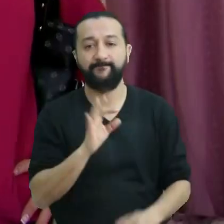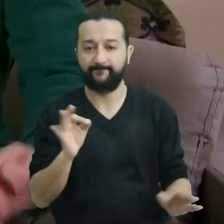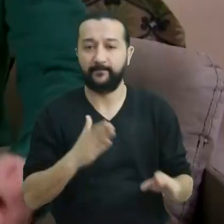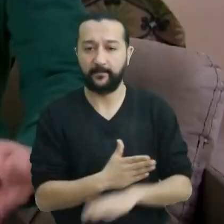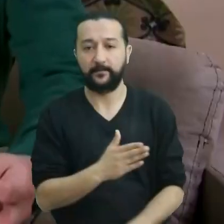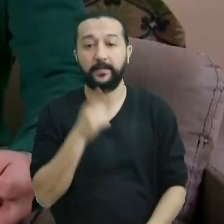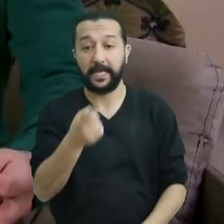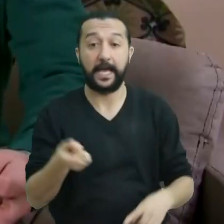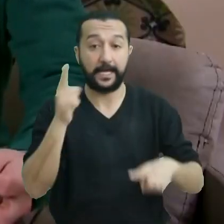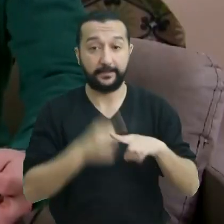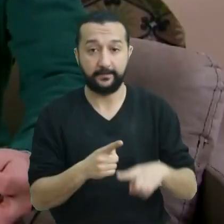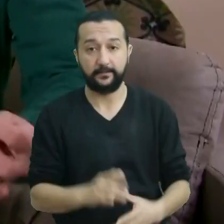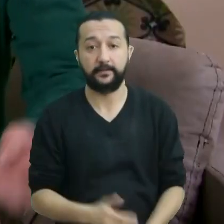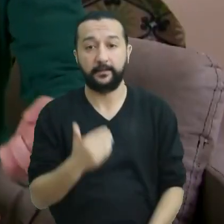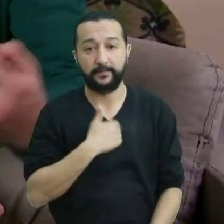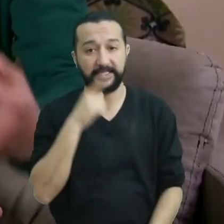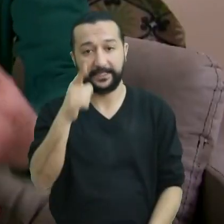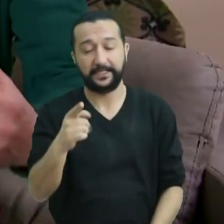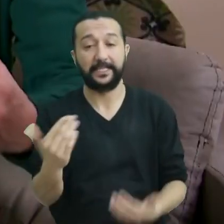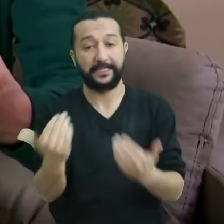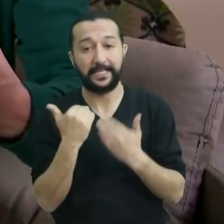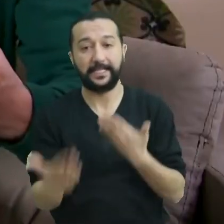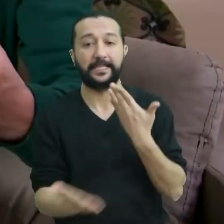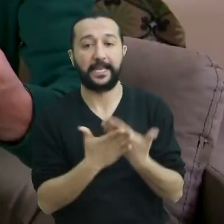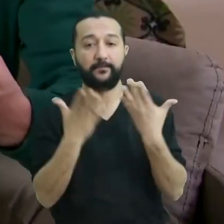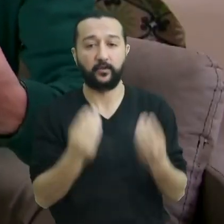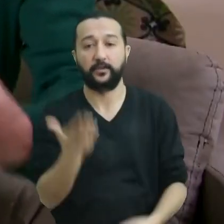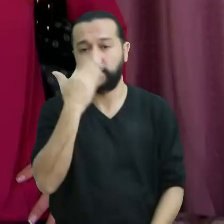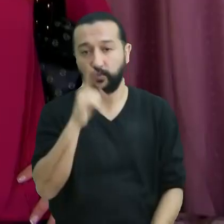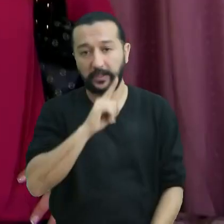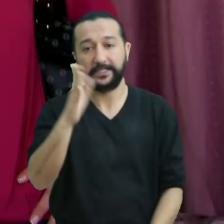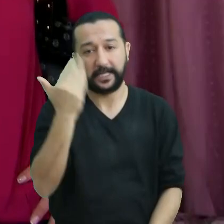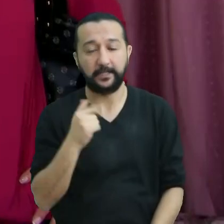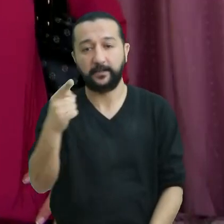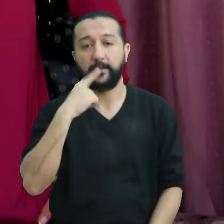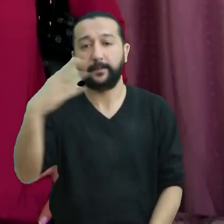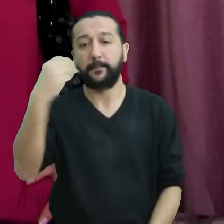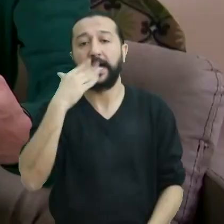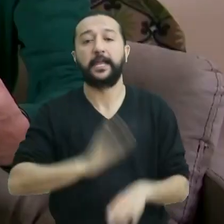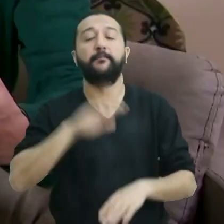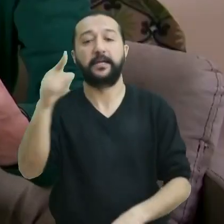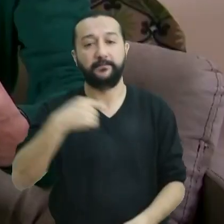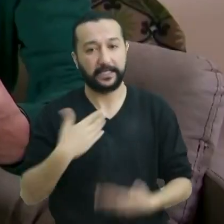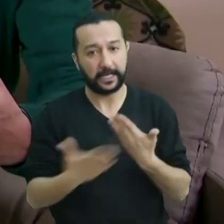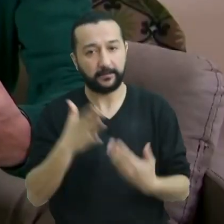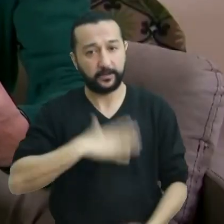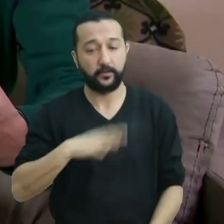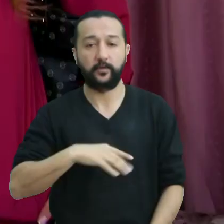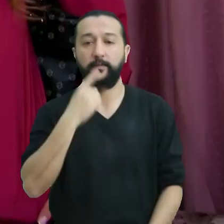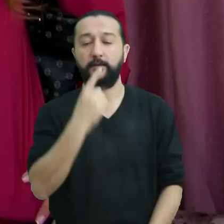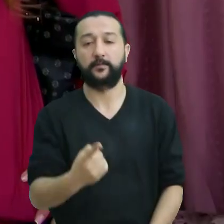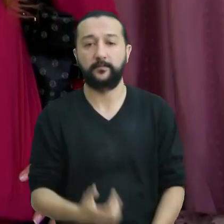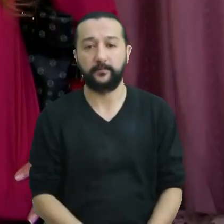Evet. Ayrıca biz sizi buraya bize fırça atasınız diye çağırmadık. Bize yardımcı olun diye çağırdık Biricik